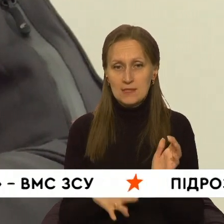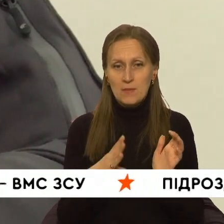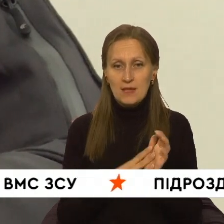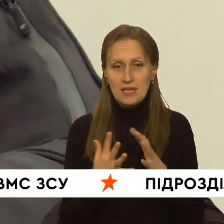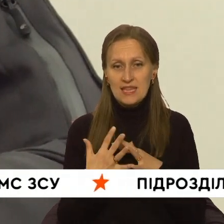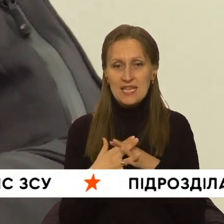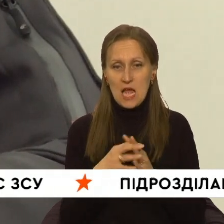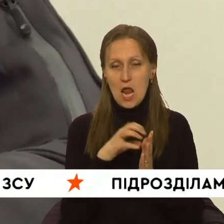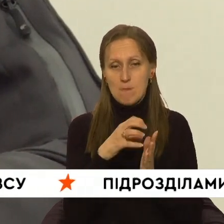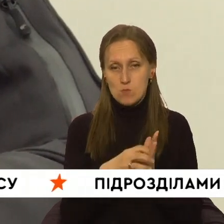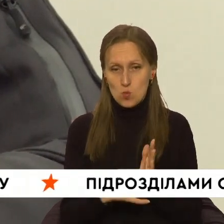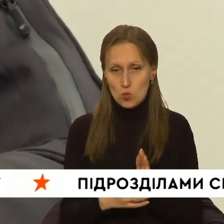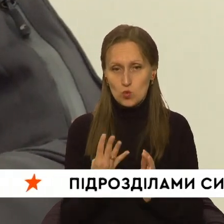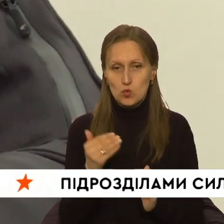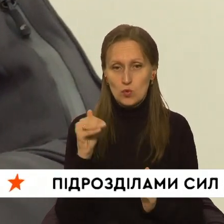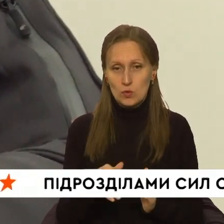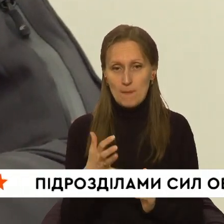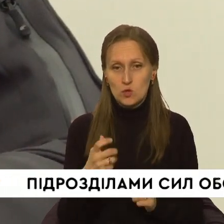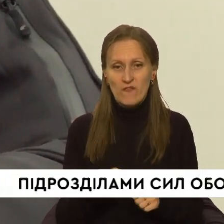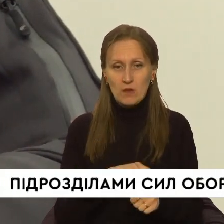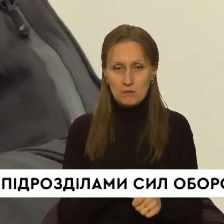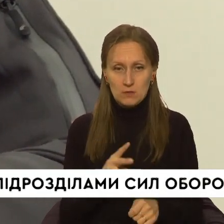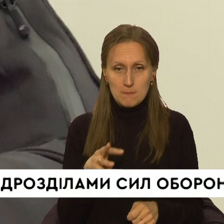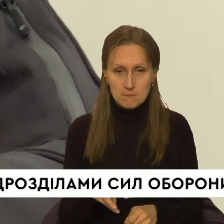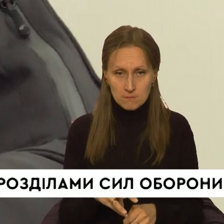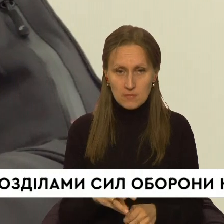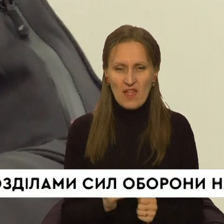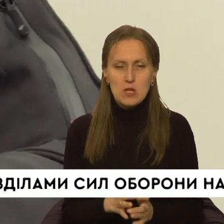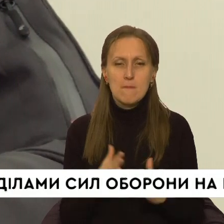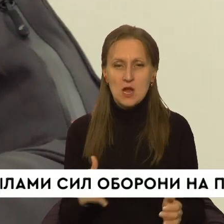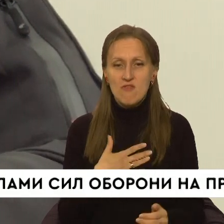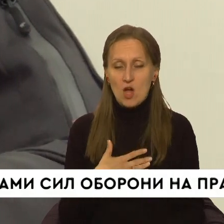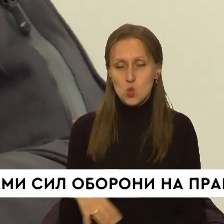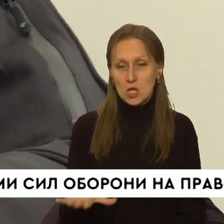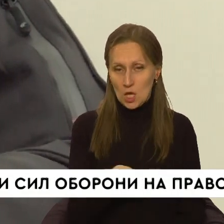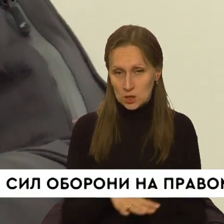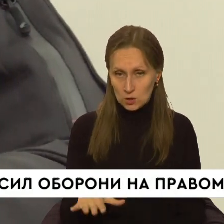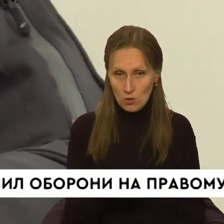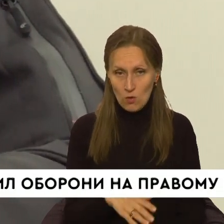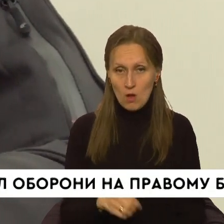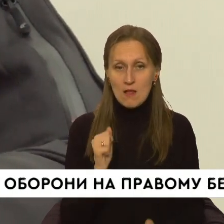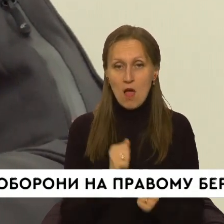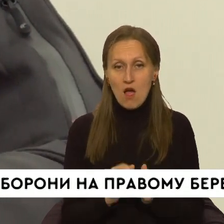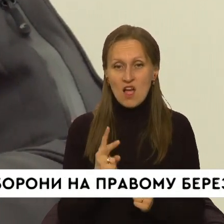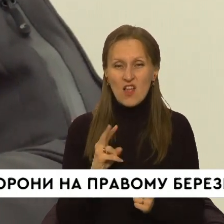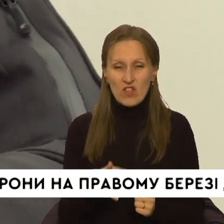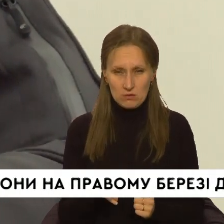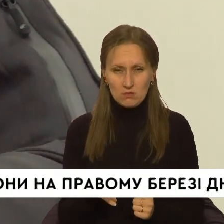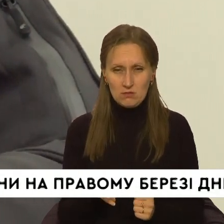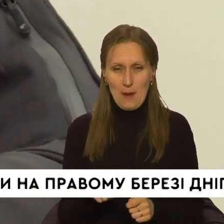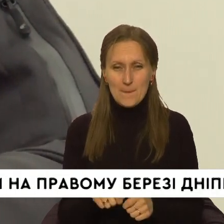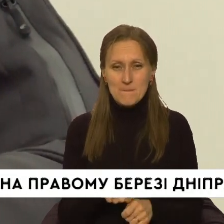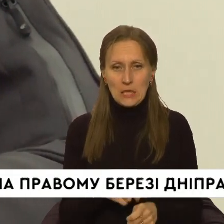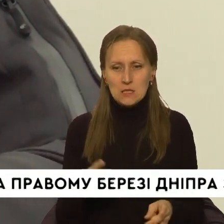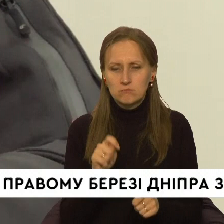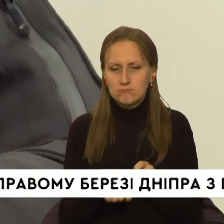179 населених пунктів, 4500 квадратних кілометрів, навіть більше нашої території. От, на кожному квадратному метрі